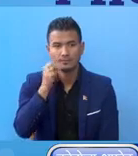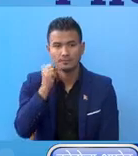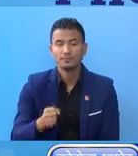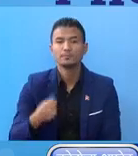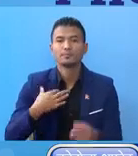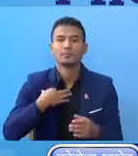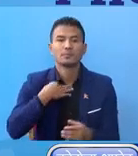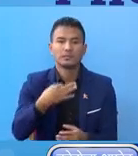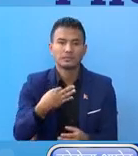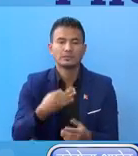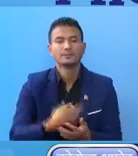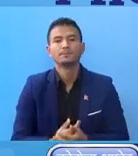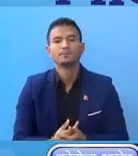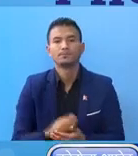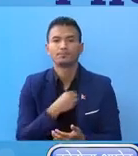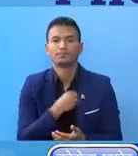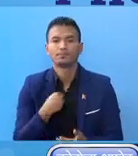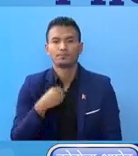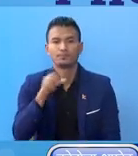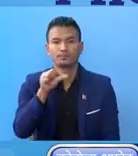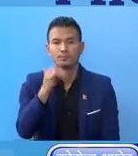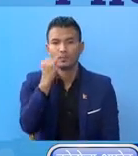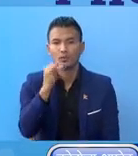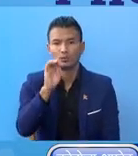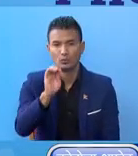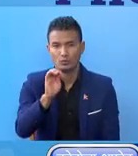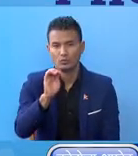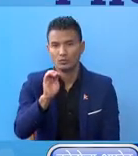प्रतिनिधि डाक्टर जोस भ्यालेन्डरको